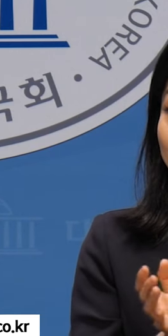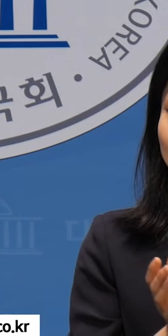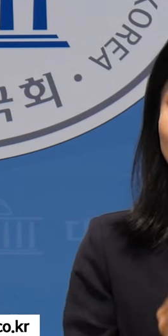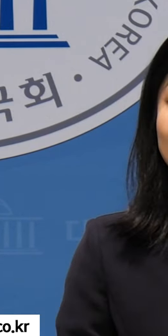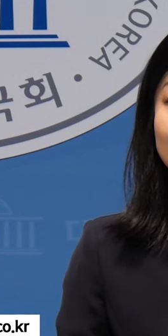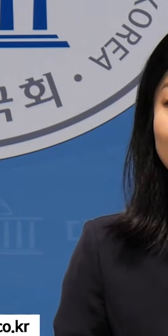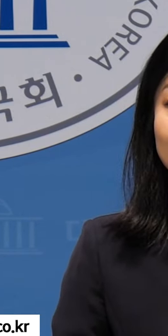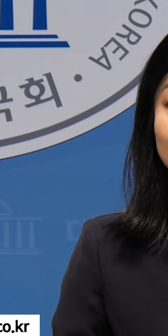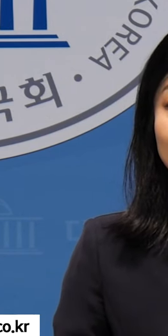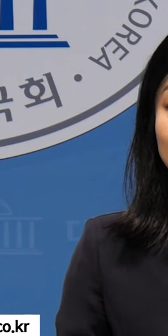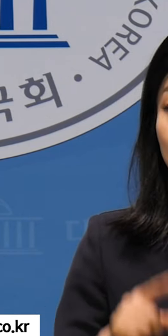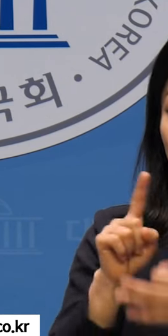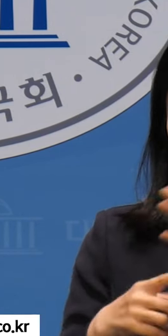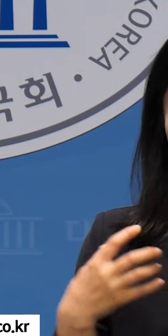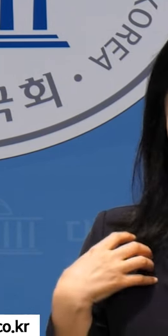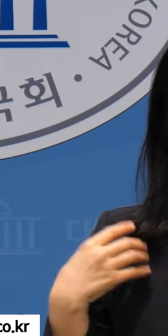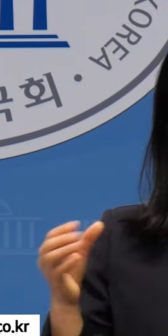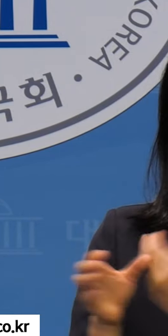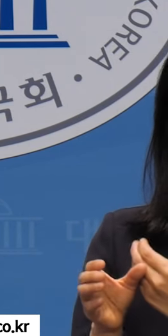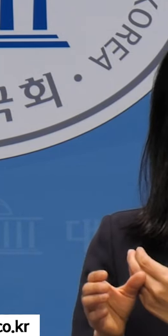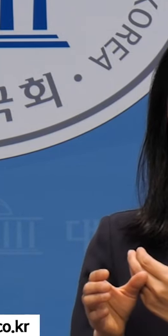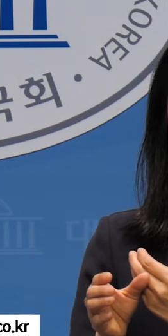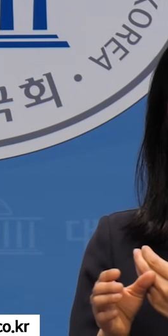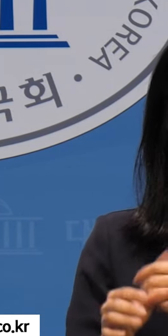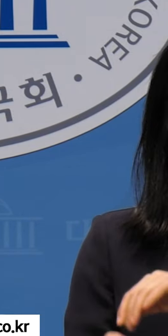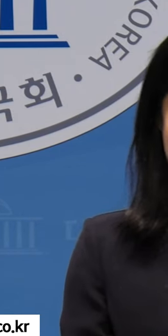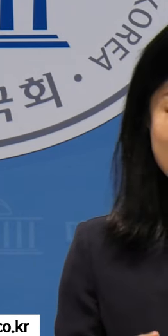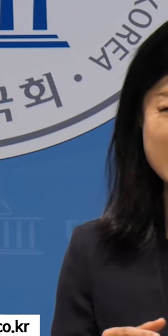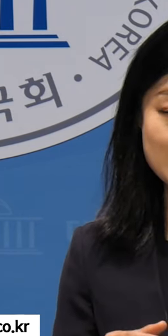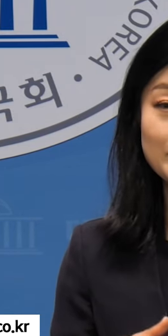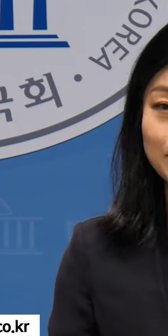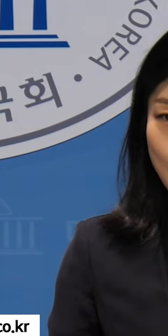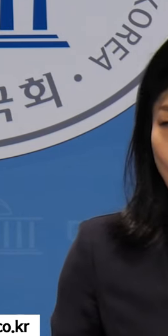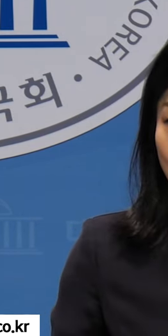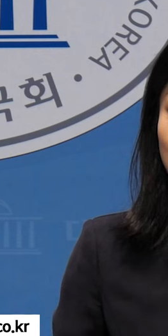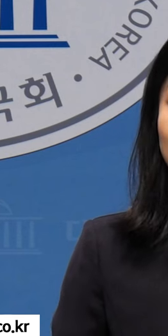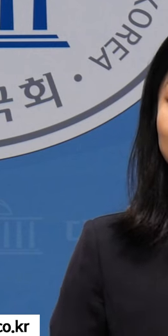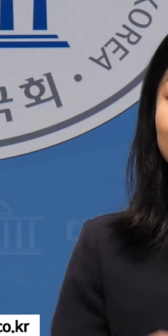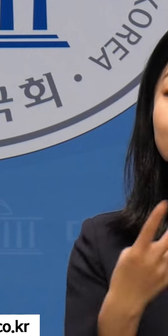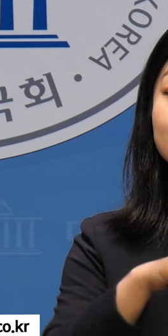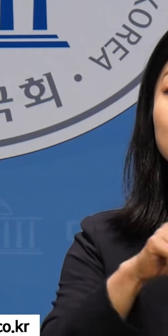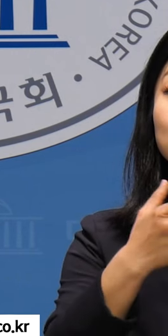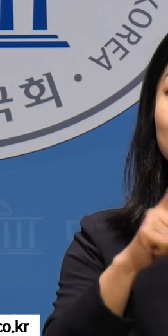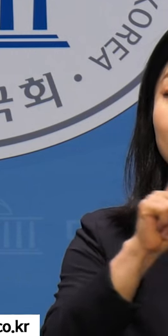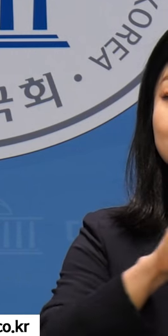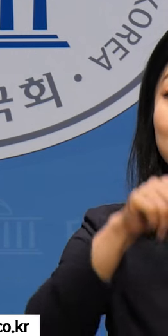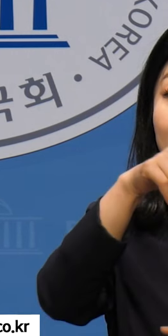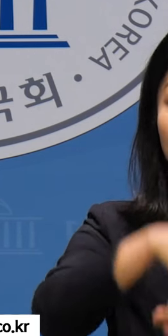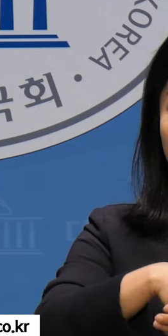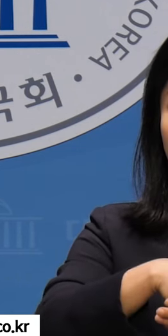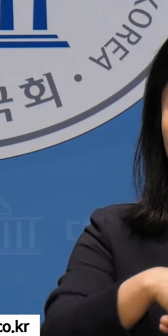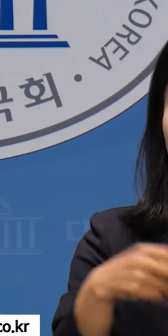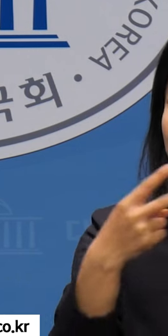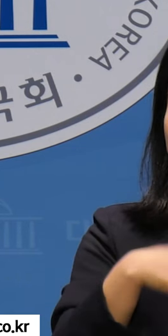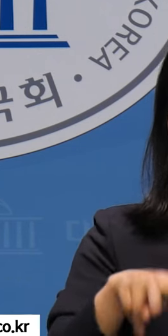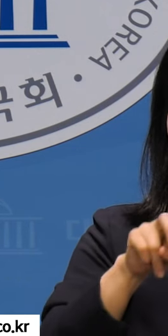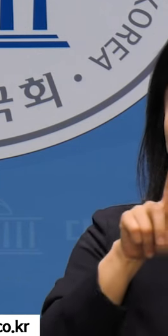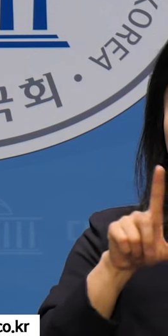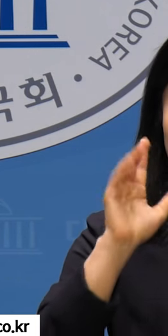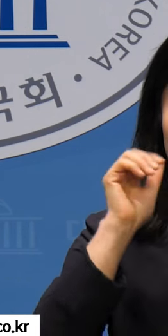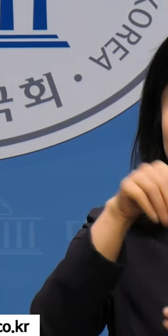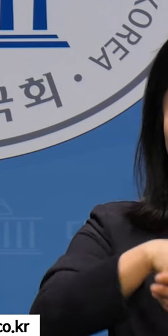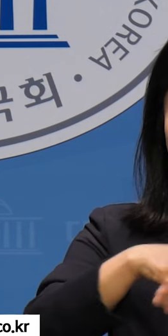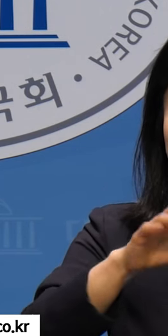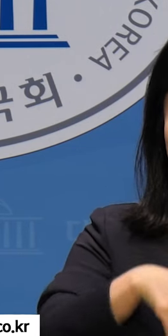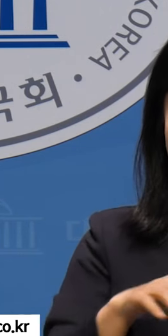더불어민주당은 무도한 정권에 맞서 그 원동력이 필요한 시기입니다. 2026 지방선거, 2027 대선을